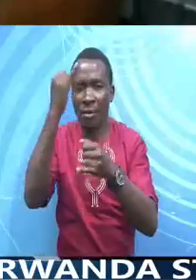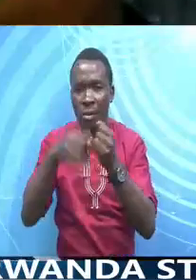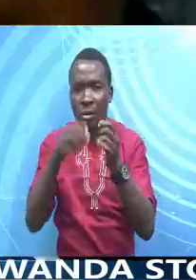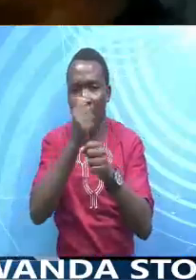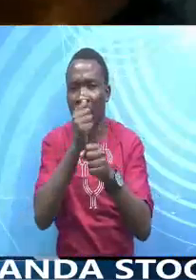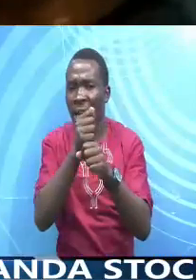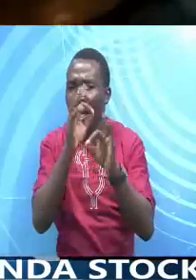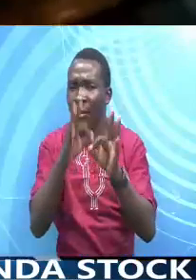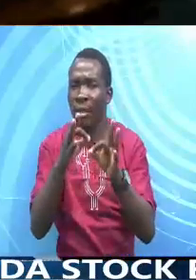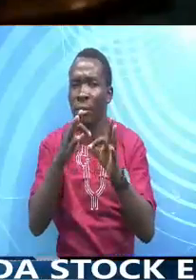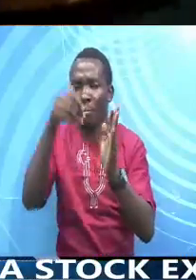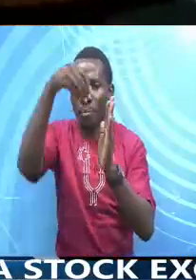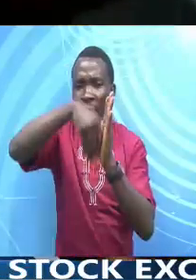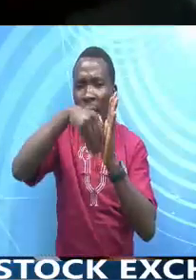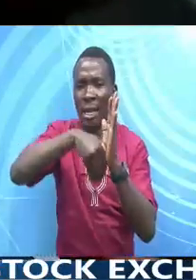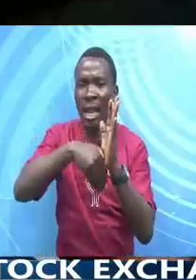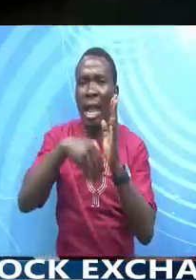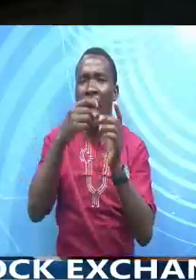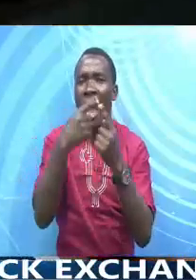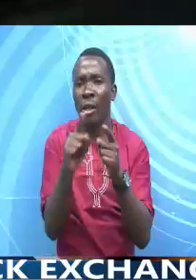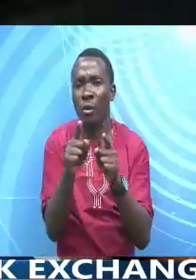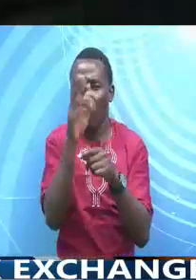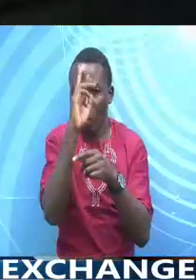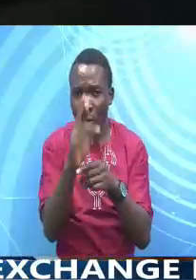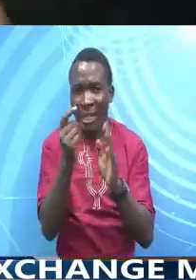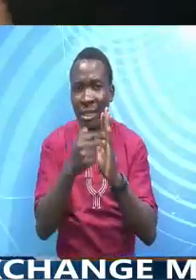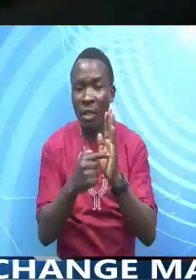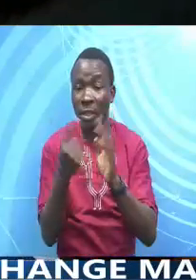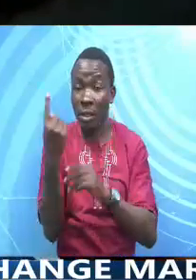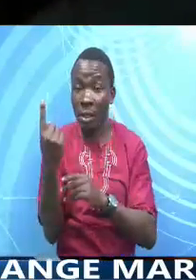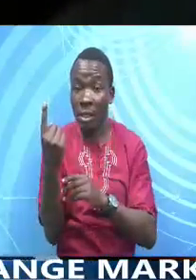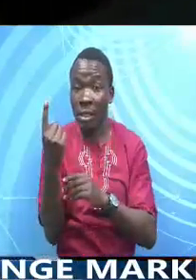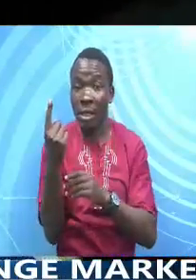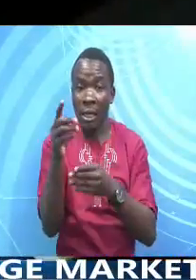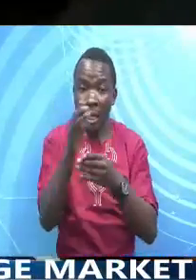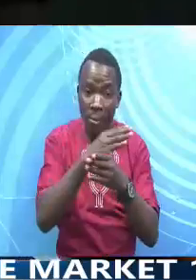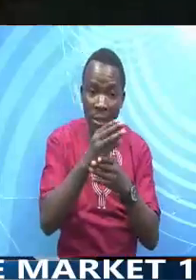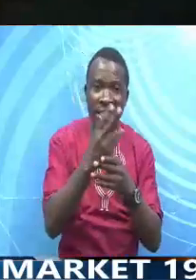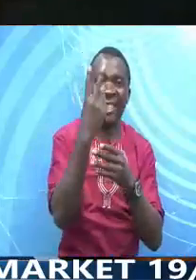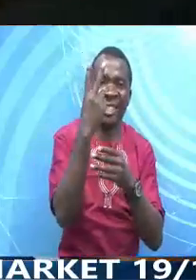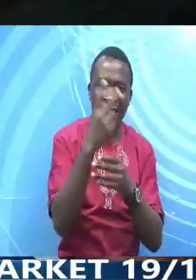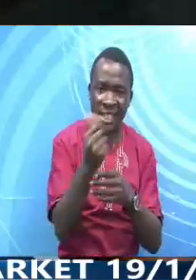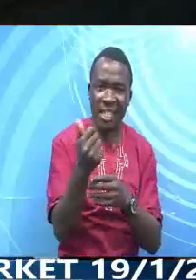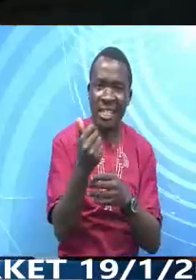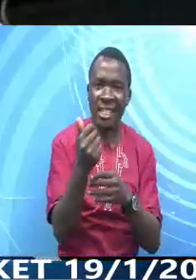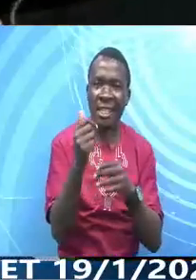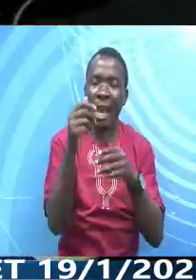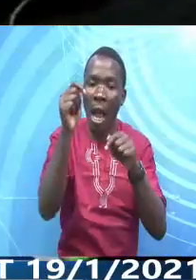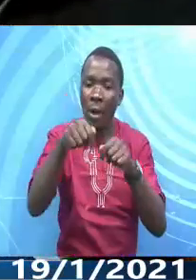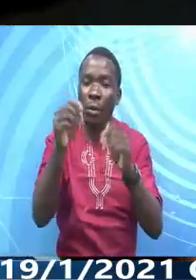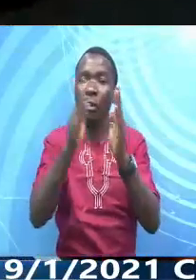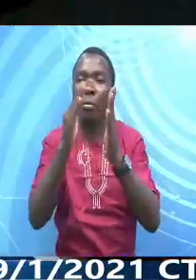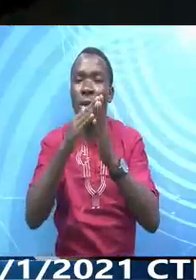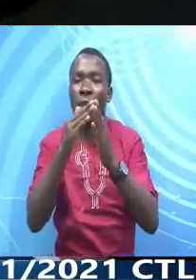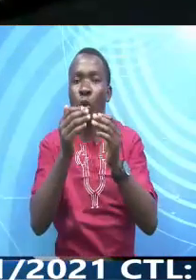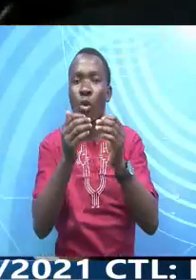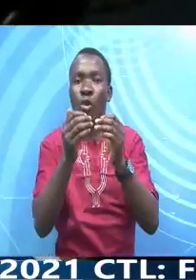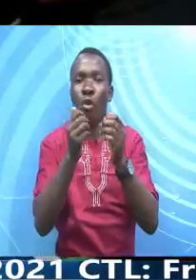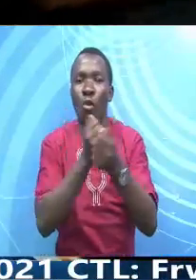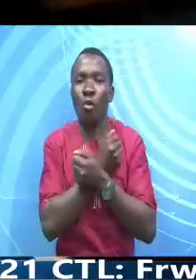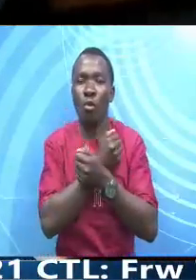kongera kubadindiza ariko kubahiriza amabwiriza ni kimwe na business ni ikindi kandi aha ngaha ni umujyi ukunda gutemberwa nubwo kuri